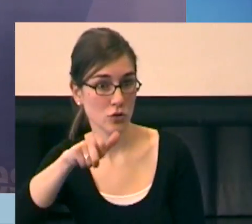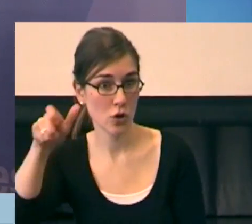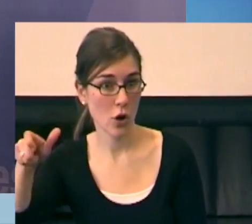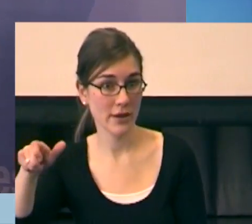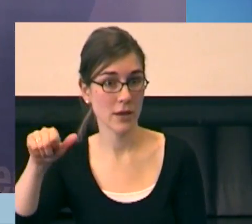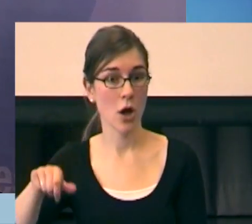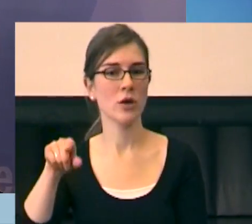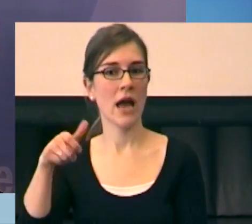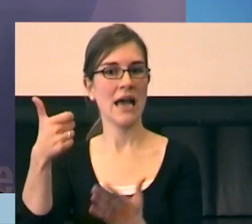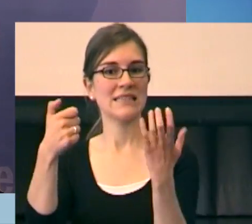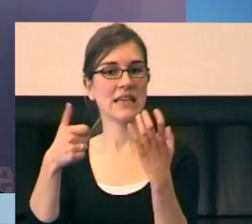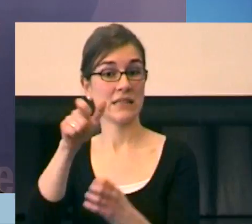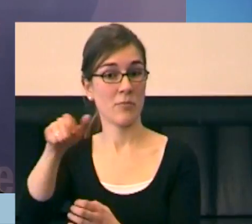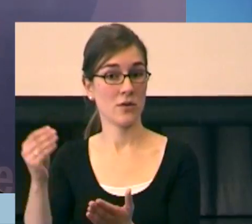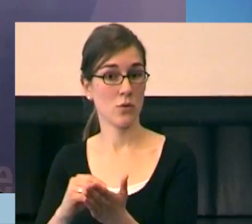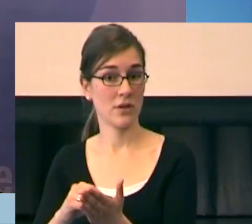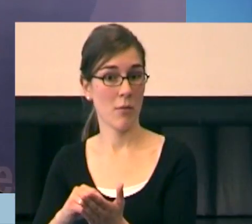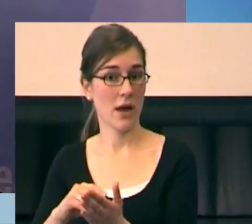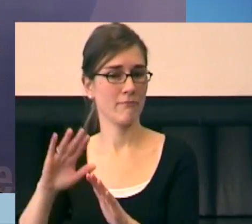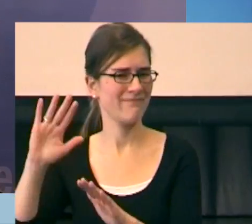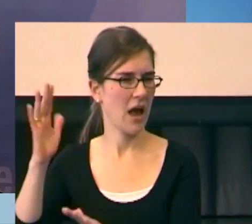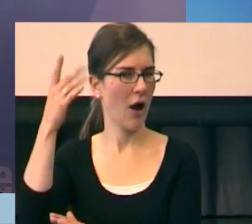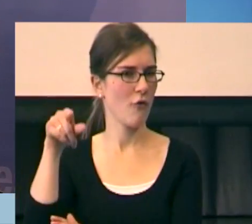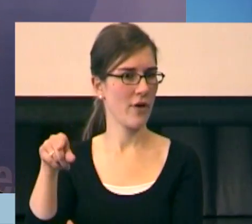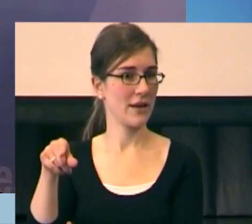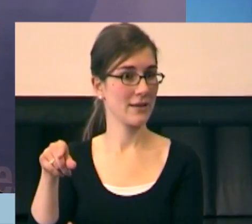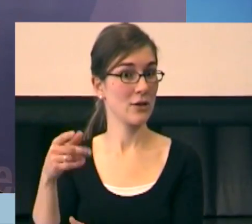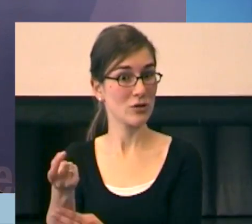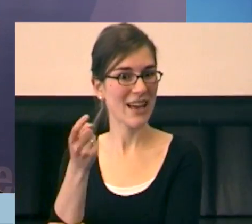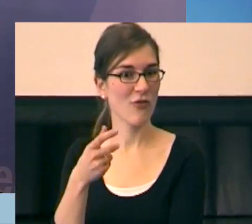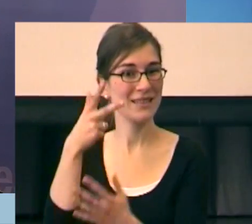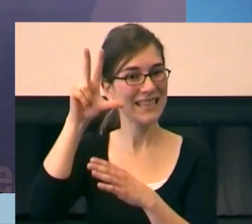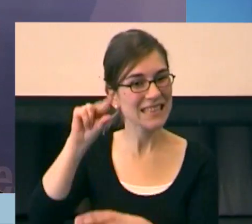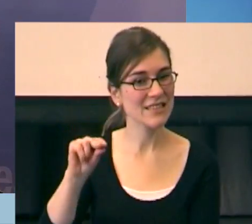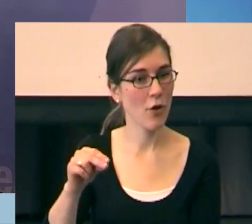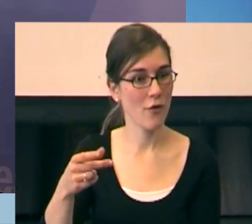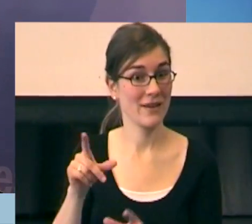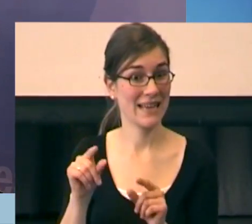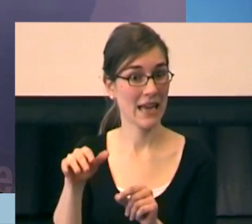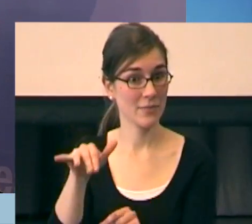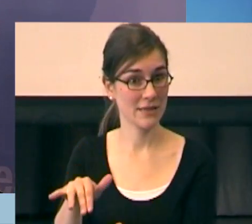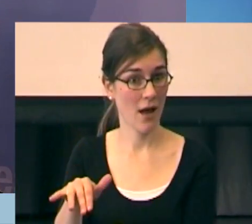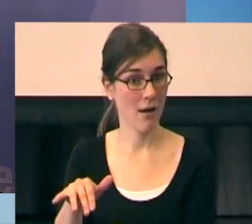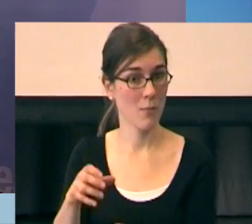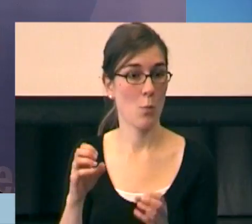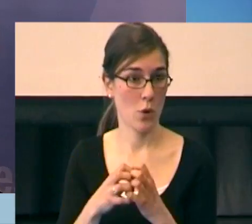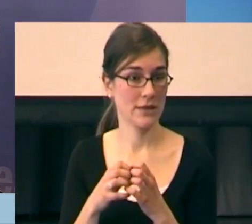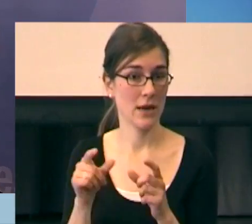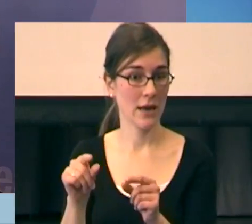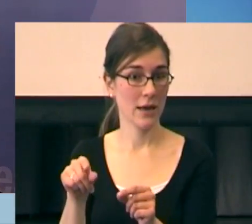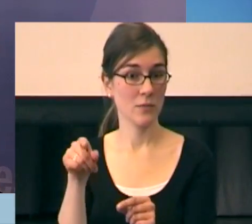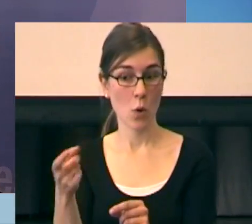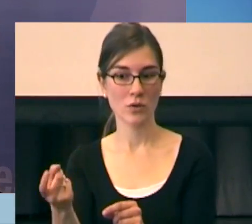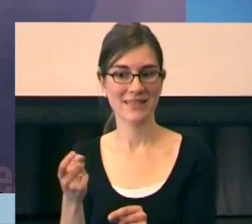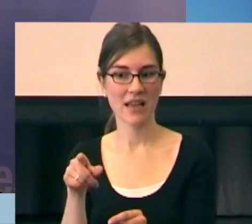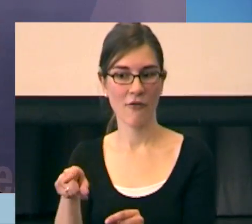2 hatten. 12 hatten einen Prostatakrebs. Von denen, die einen Prostatakrebs hatten, waren immerhin 3 von den